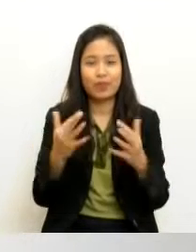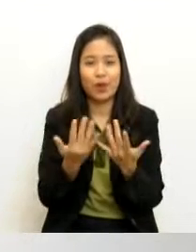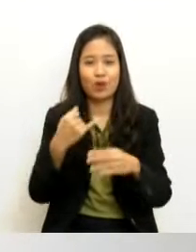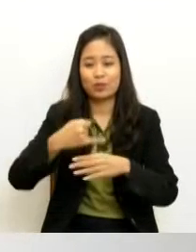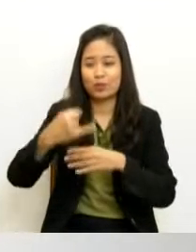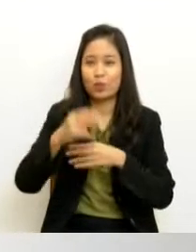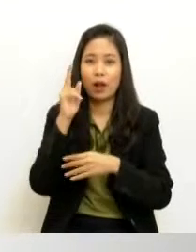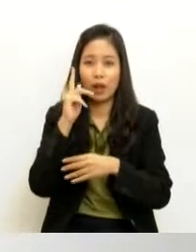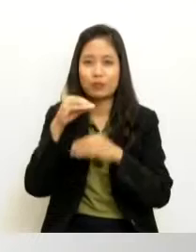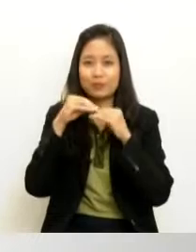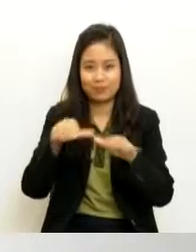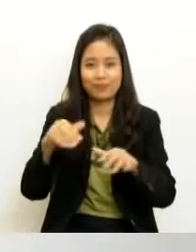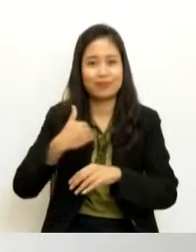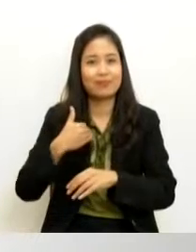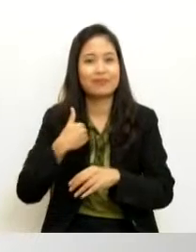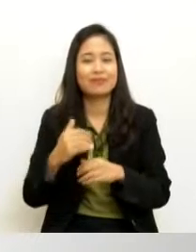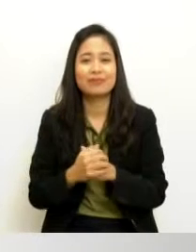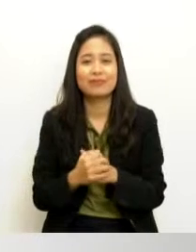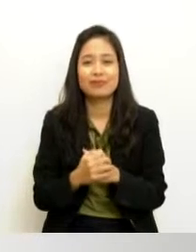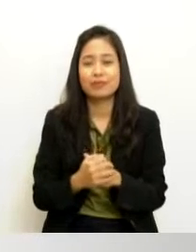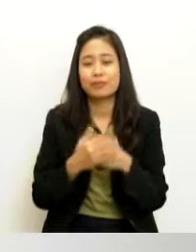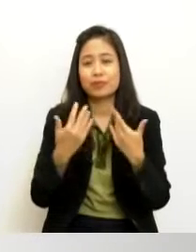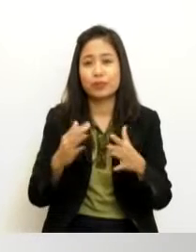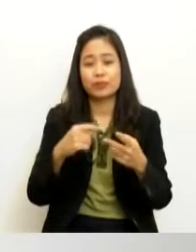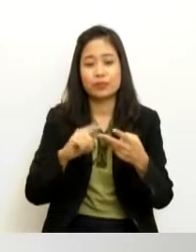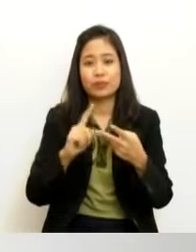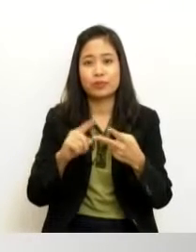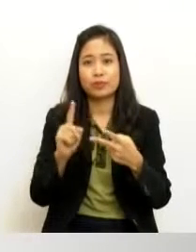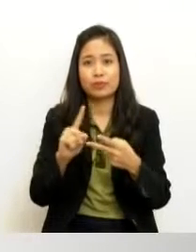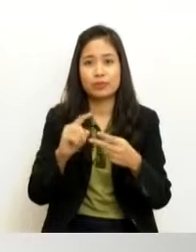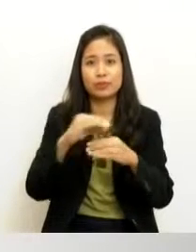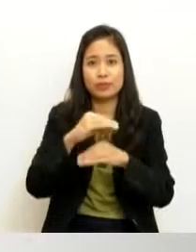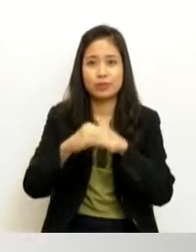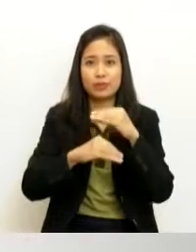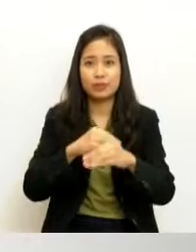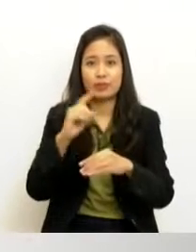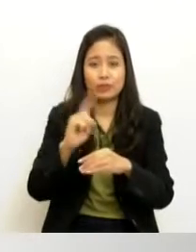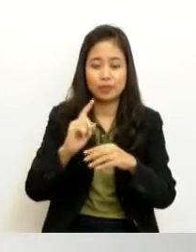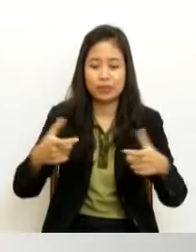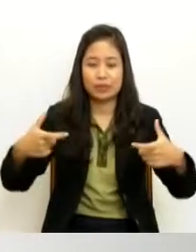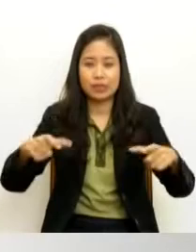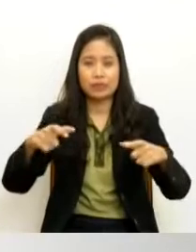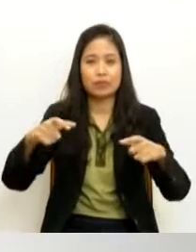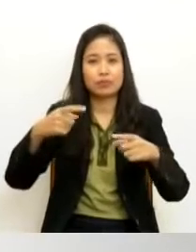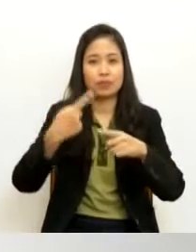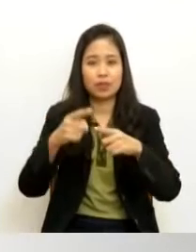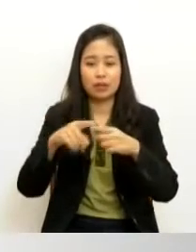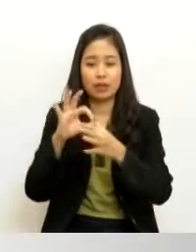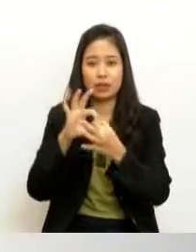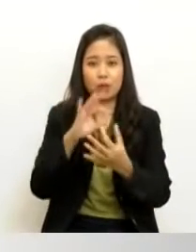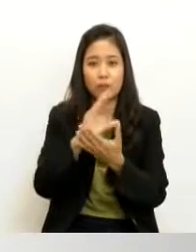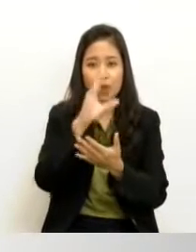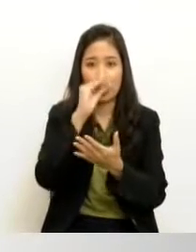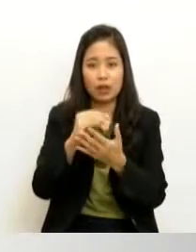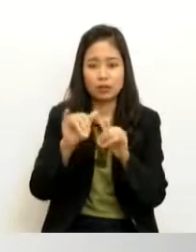าข่าวสปทของเราในวันนี้นะคะกับอีกหนึ่งกิจกรรมนะคะที่ได้ร่วมสนุกกันนั่นคือการส่งคลิปวิดีโอที่เกี่ยวข้องกับการศึกษาความย